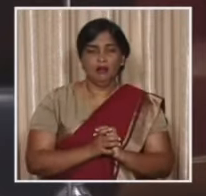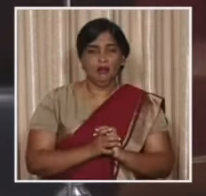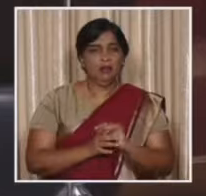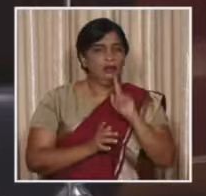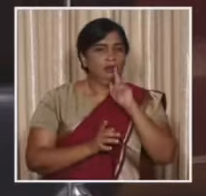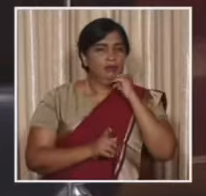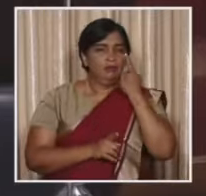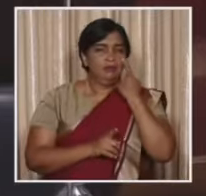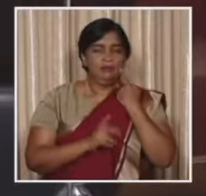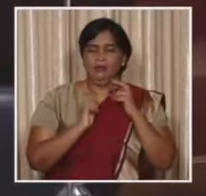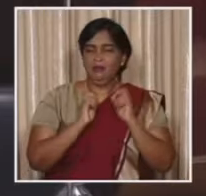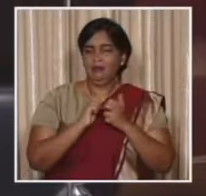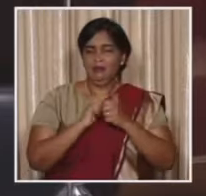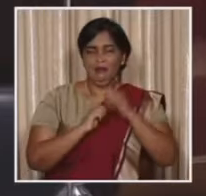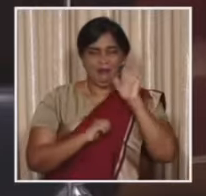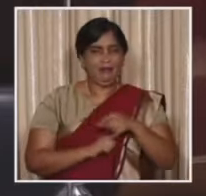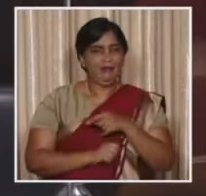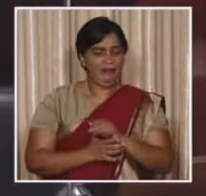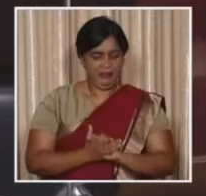අසරණ තත්ත්වයකට පත් කෙරුවා.